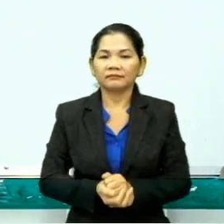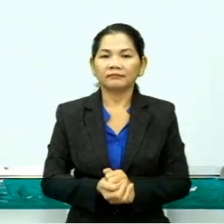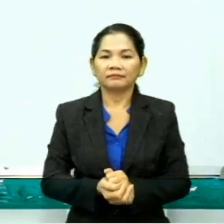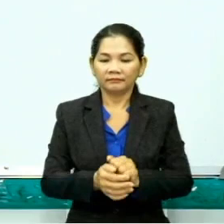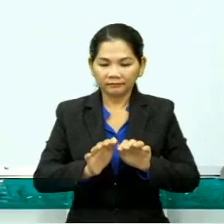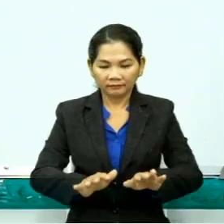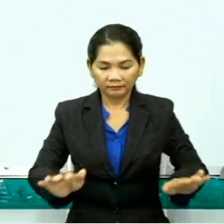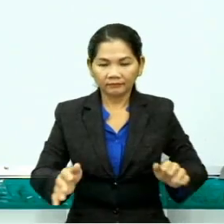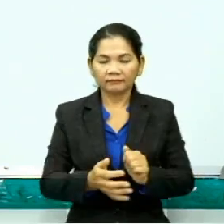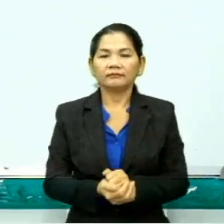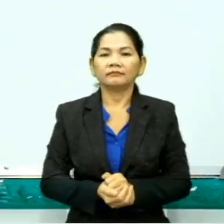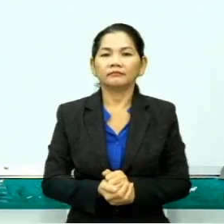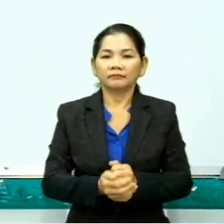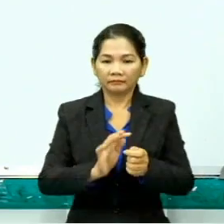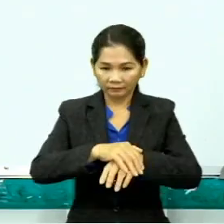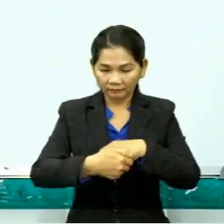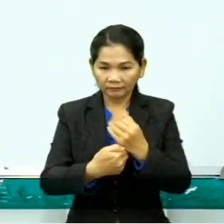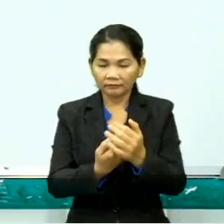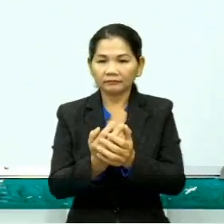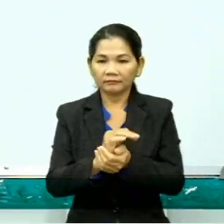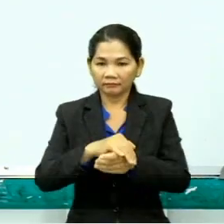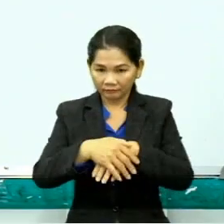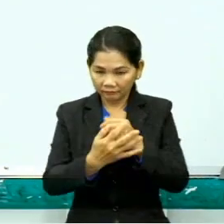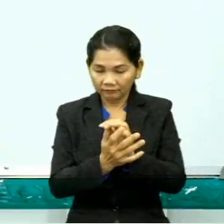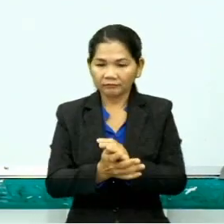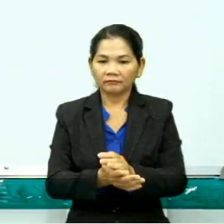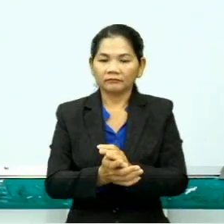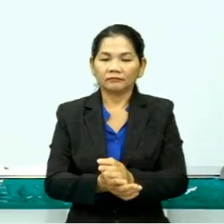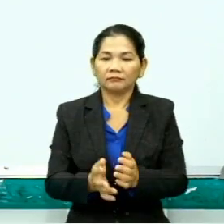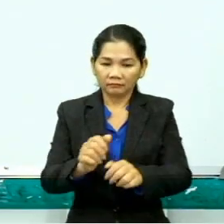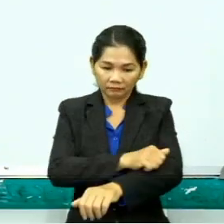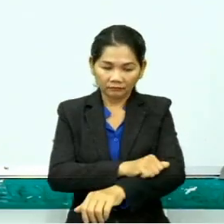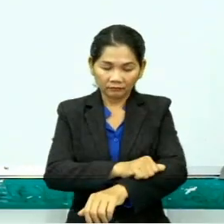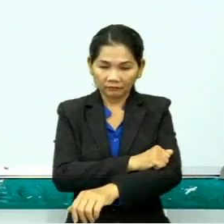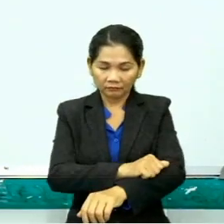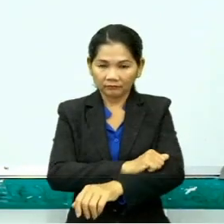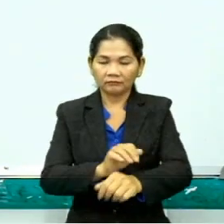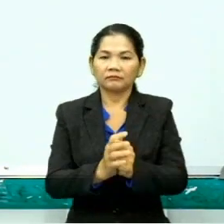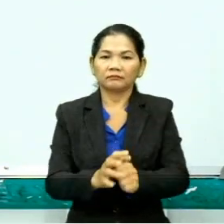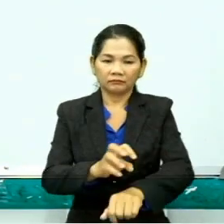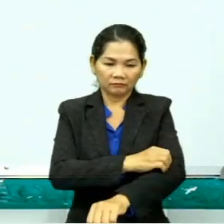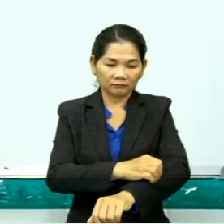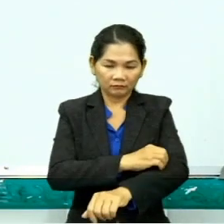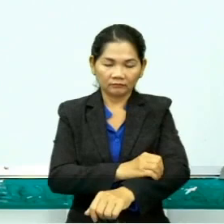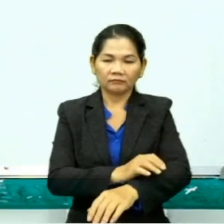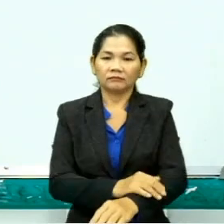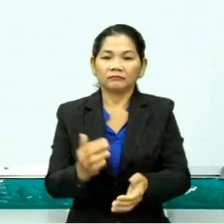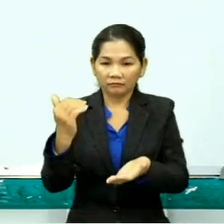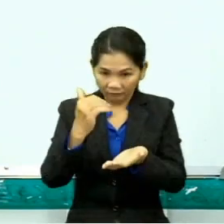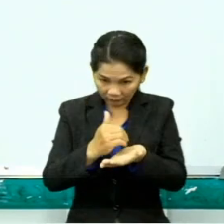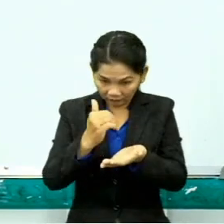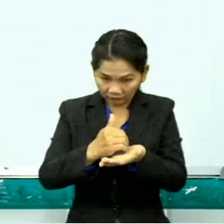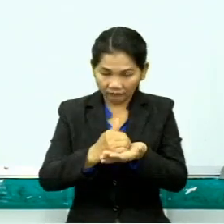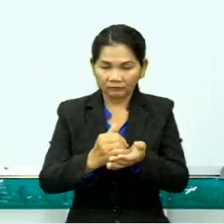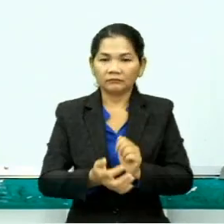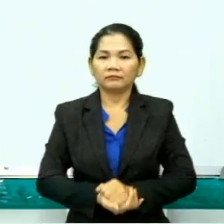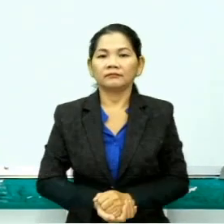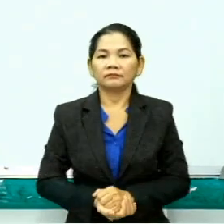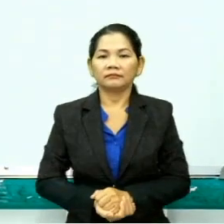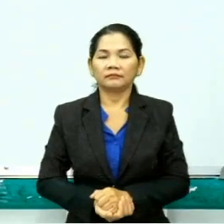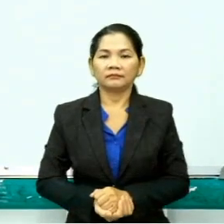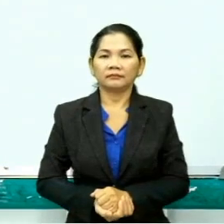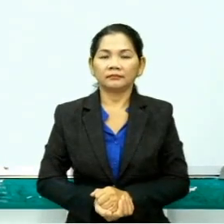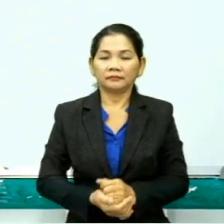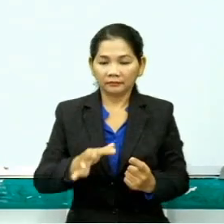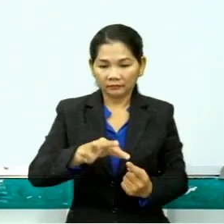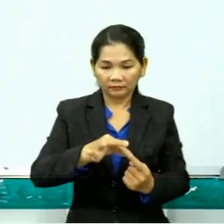con trớ chà liên đáy chà rô bọc con chú mùi nâng sạp bú có nâng chế lại bán nhật nhộp chà